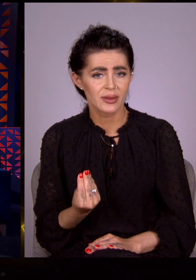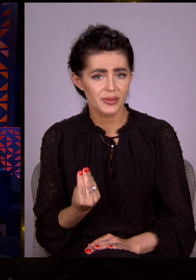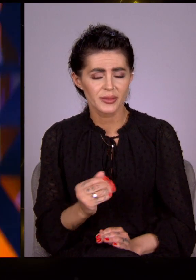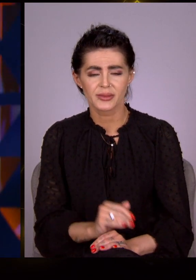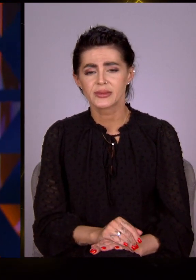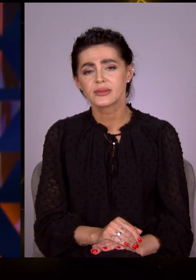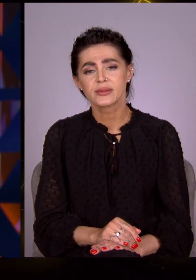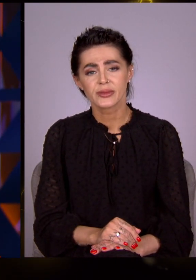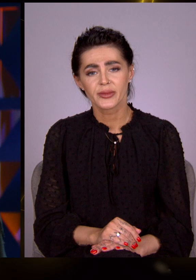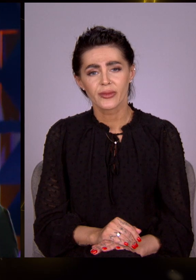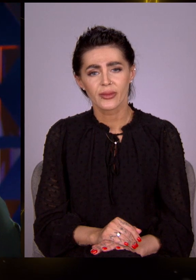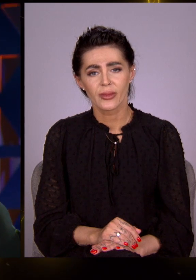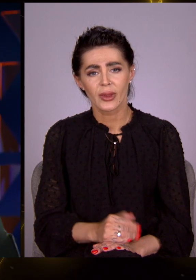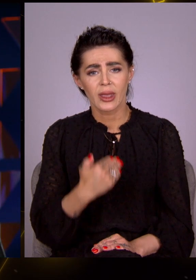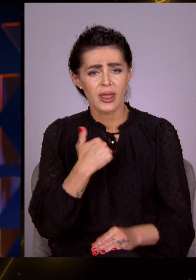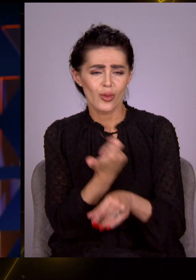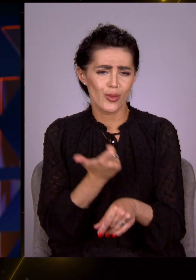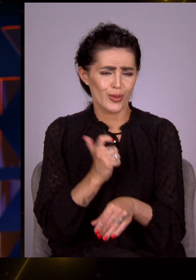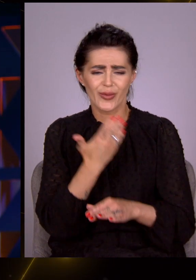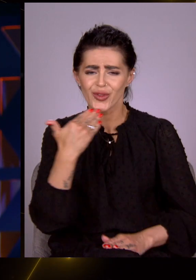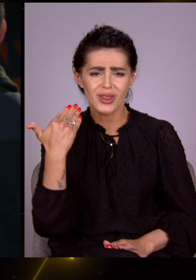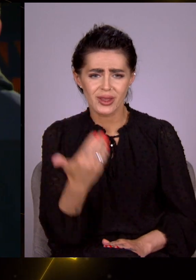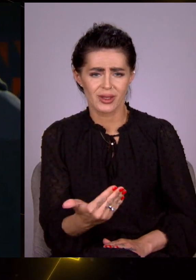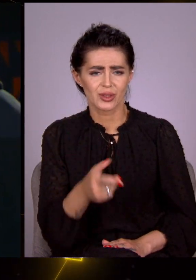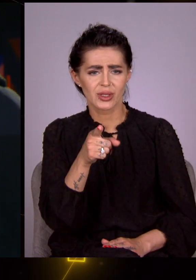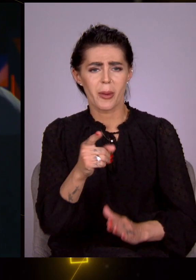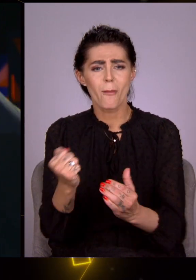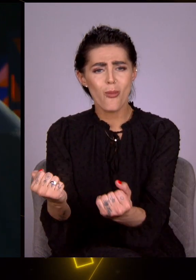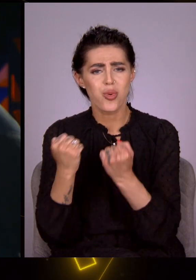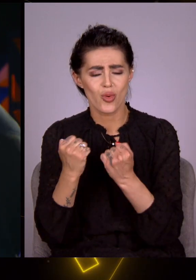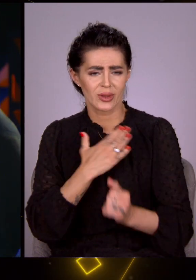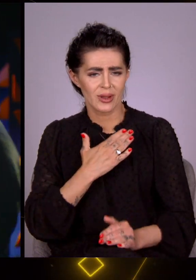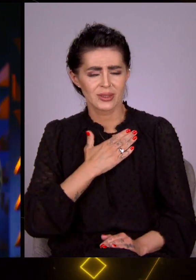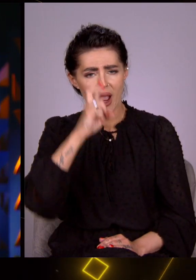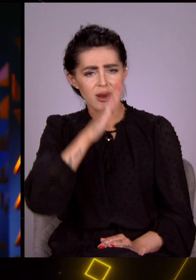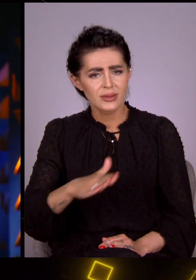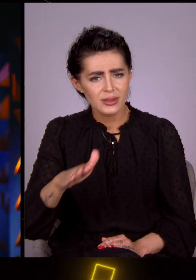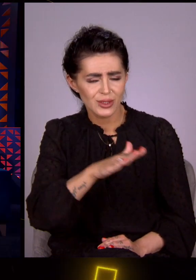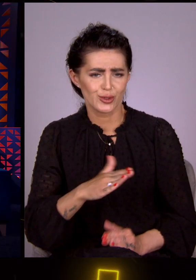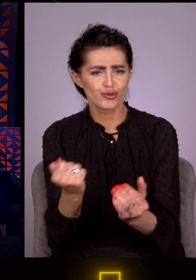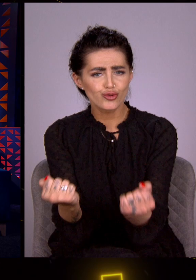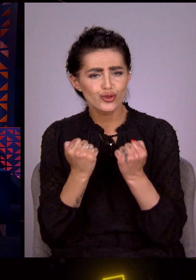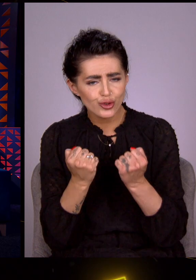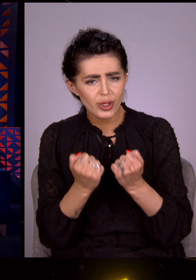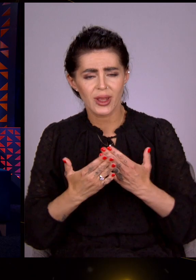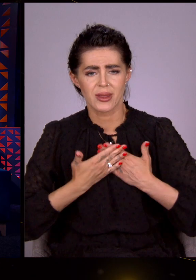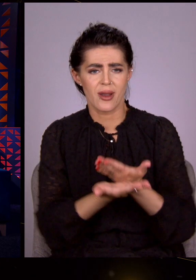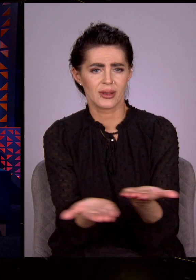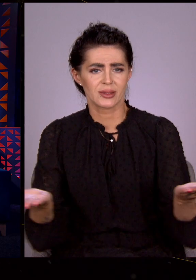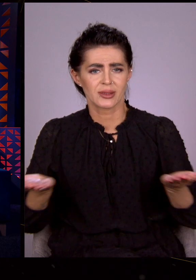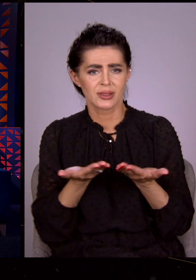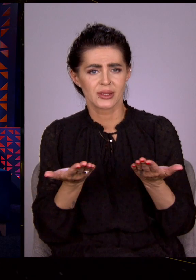день. Доброго дня. Я вам вдячна за те, що ви бороните нашу країну, захищаєте нас. Ви та